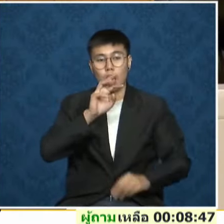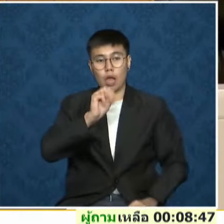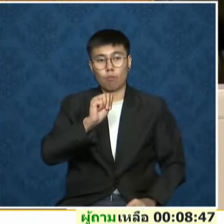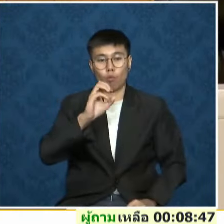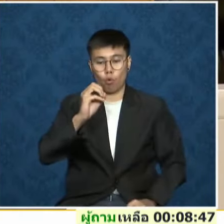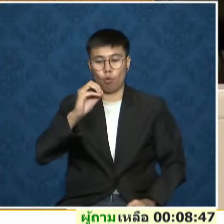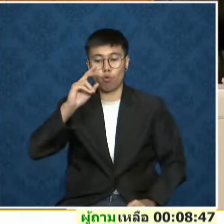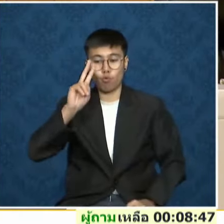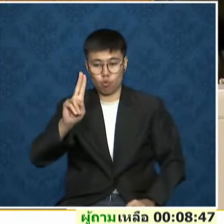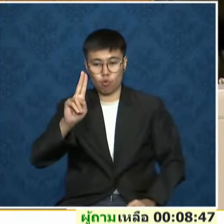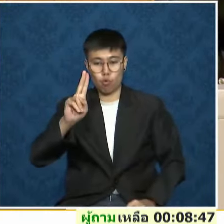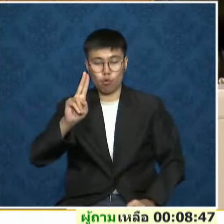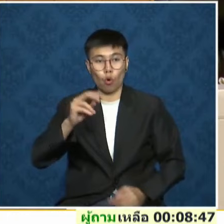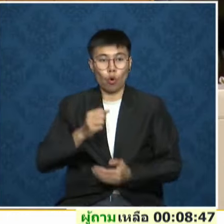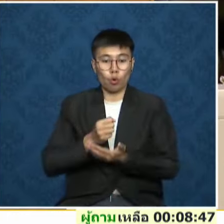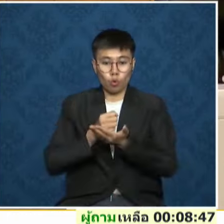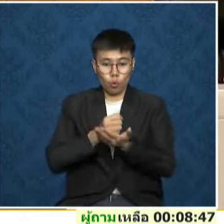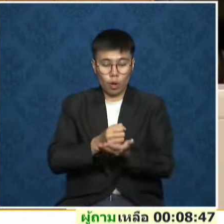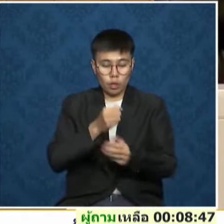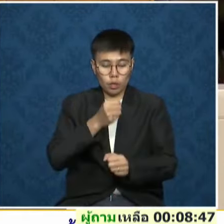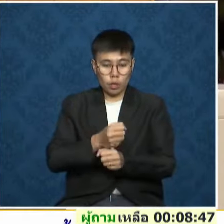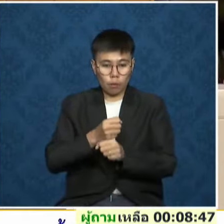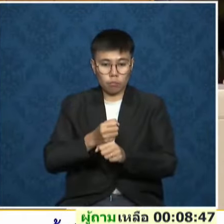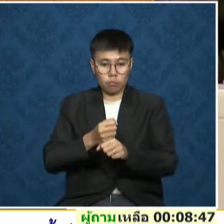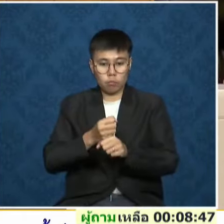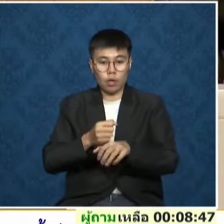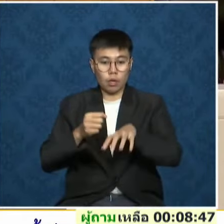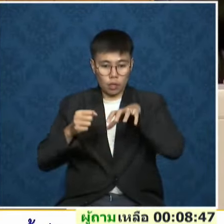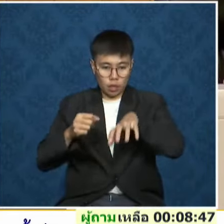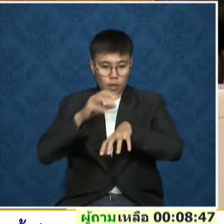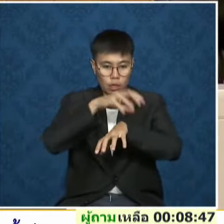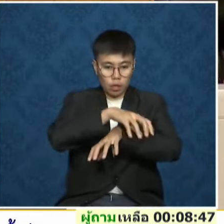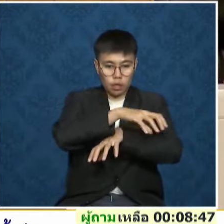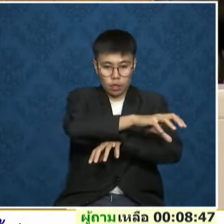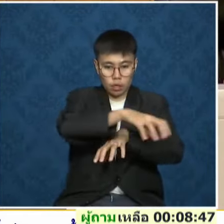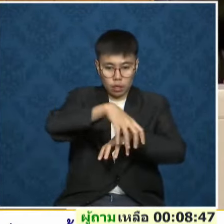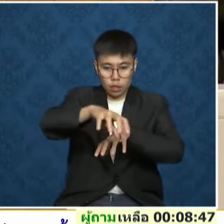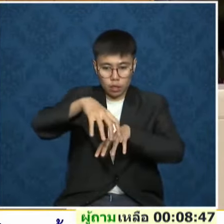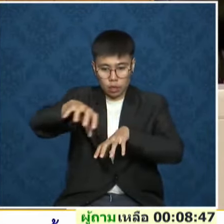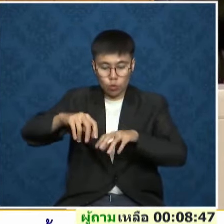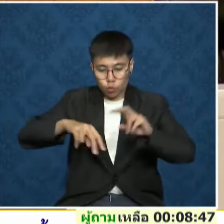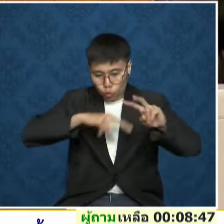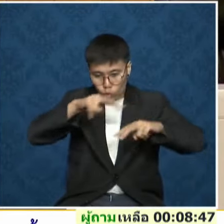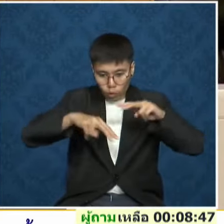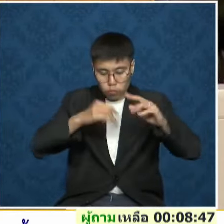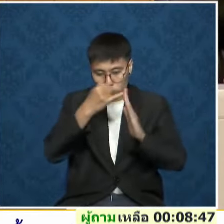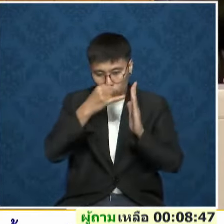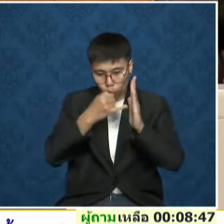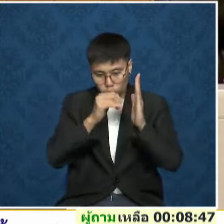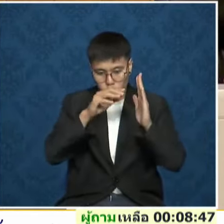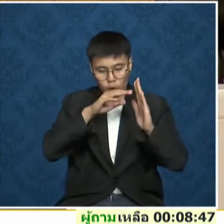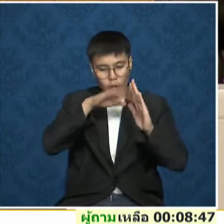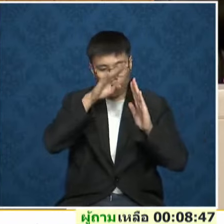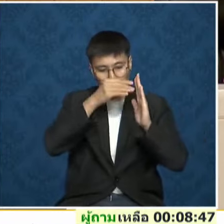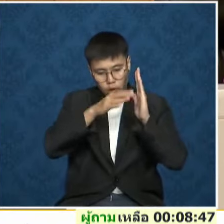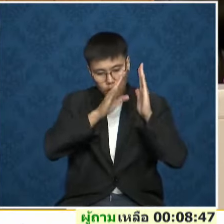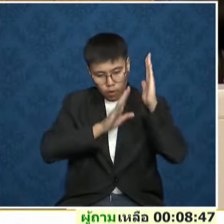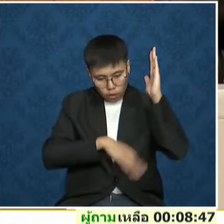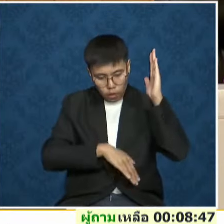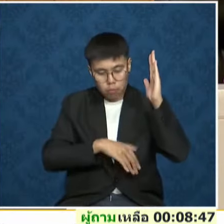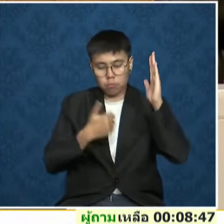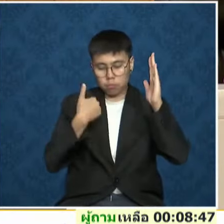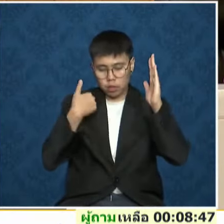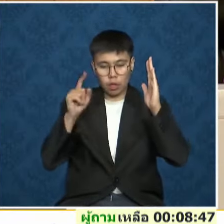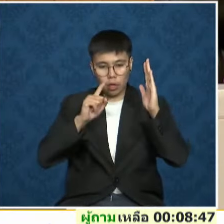จะร่วมกันสร้างเครือข่ายในการตรวจสอบในแต่ละจังหวัดภูมิภาคนะครับผมเองก็ได้มีโอกาสรับเชิญจ